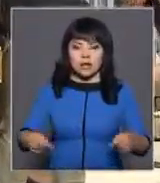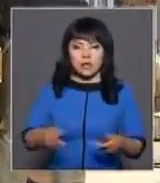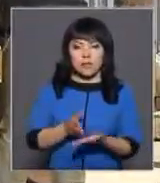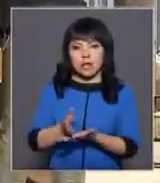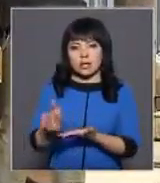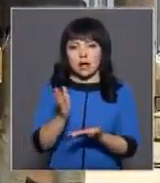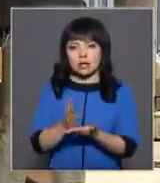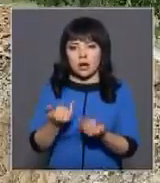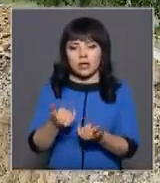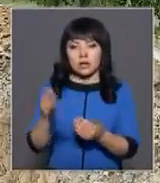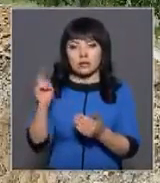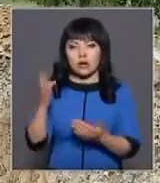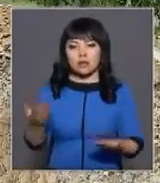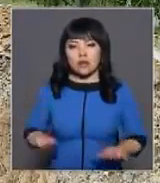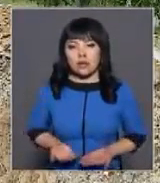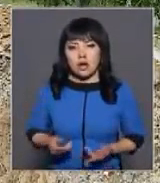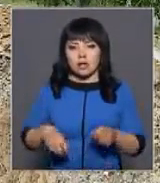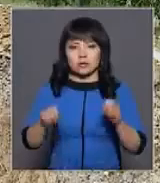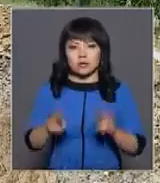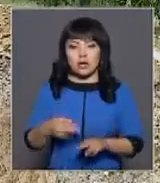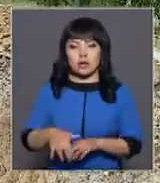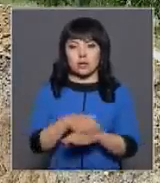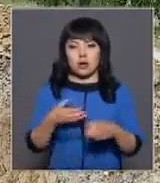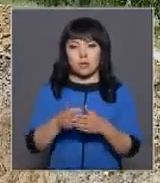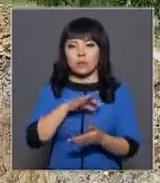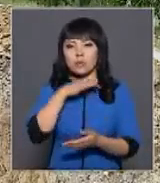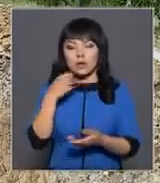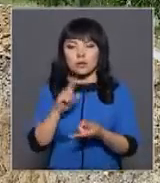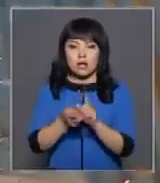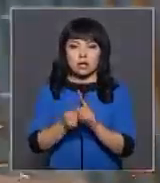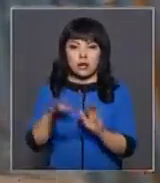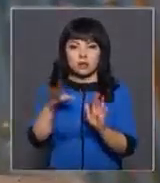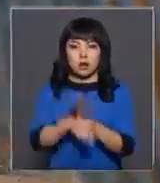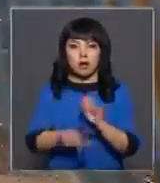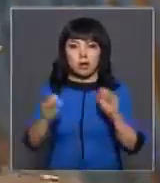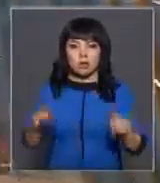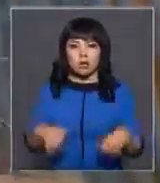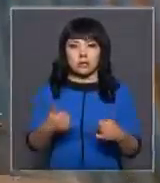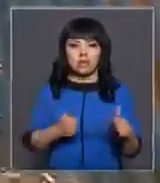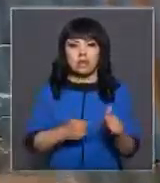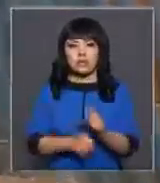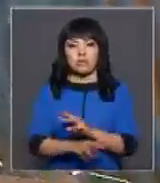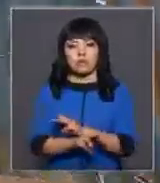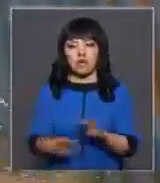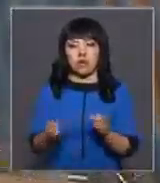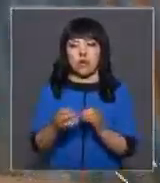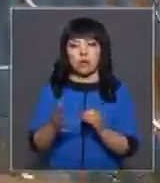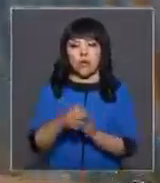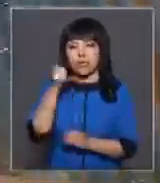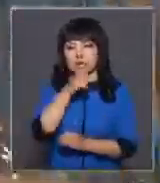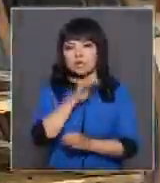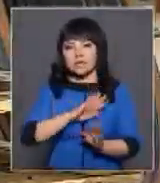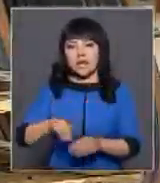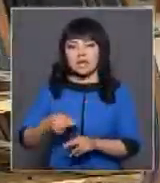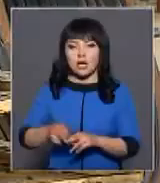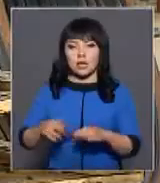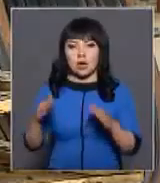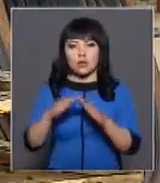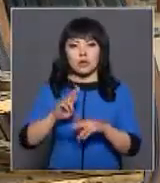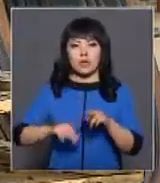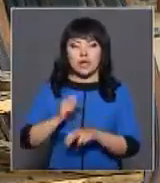Пәтер иелері кооперативтерінің жұмысына да біраз өзгертулер енгізілуі мүмкін. Вице-министр 15 жылдан кейін үйде